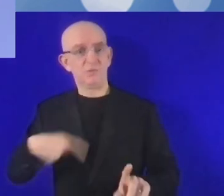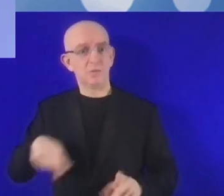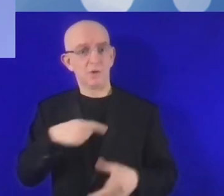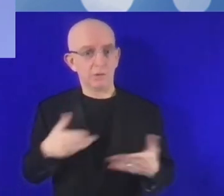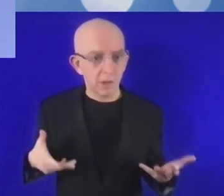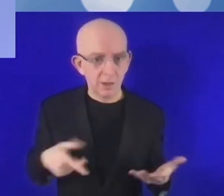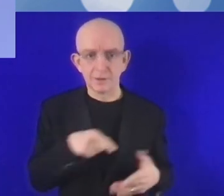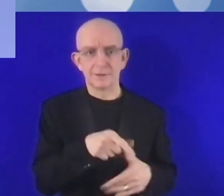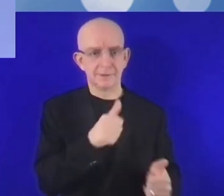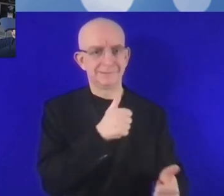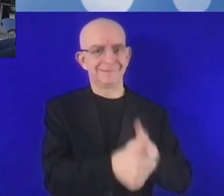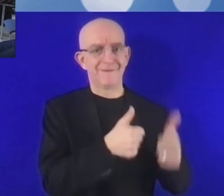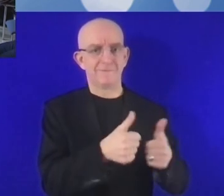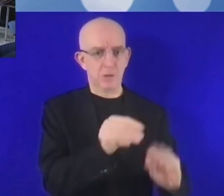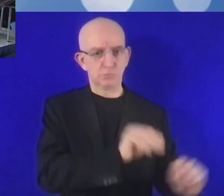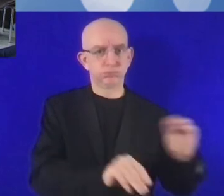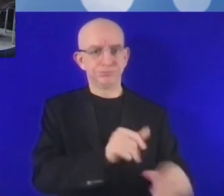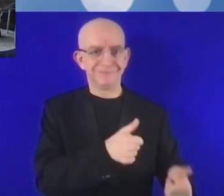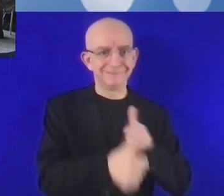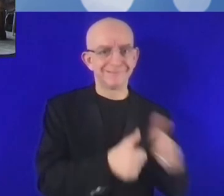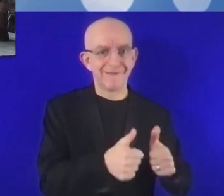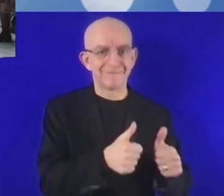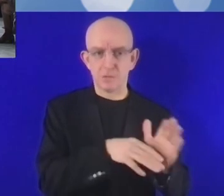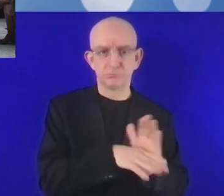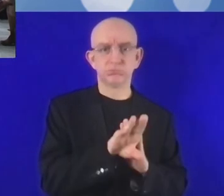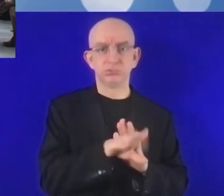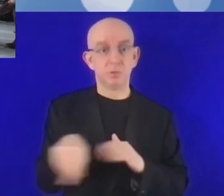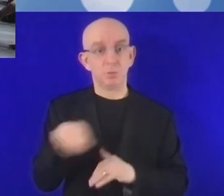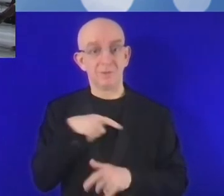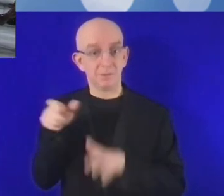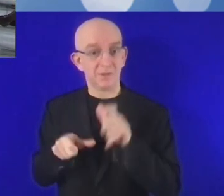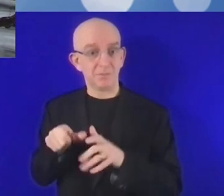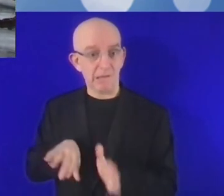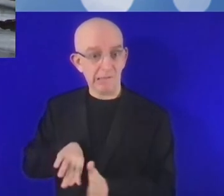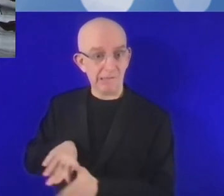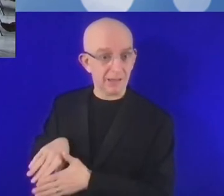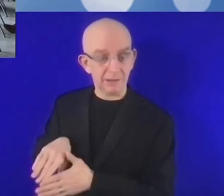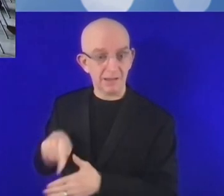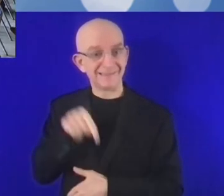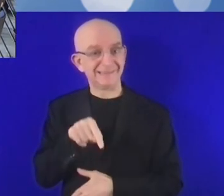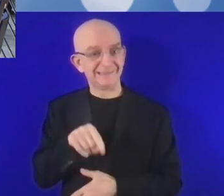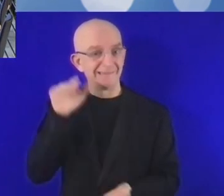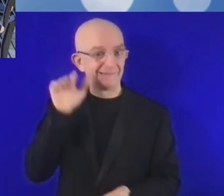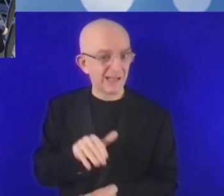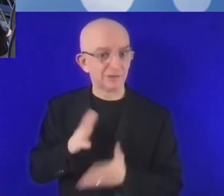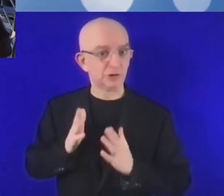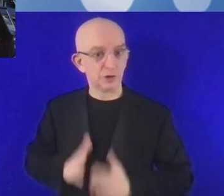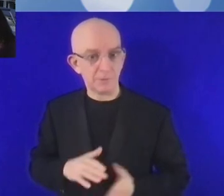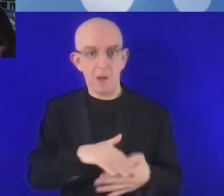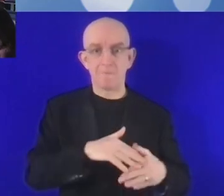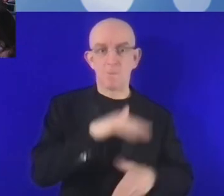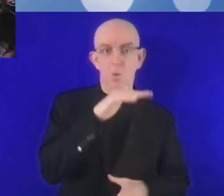Итак, если мы видим, что люди становятся все более похожими на машины, а технология развивается все быстрее, то мы замечаем,